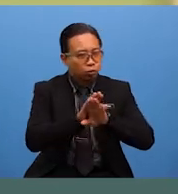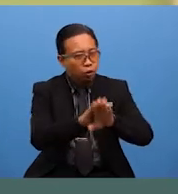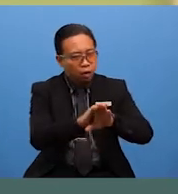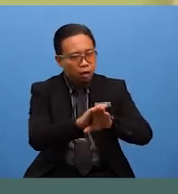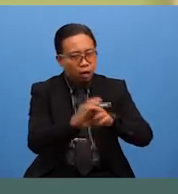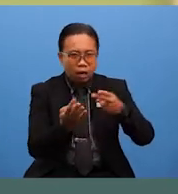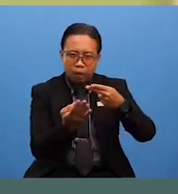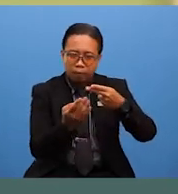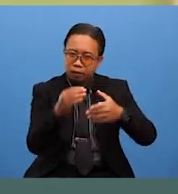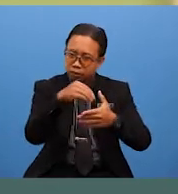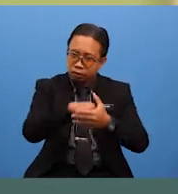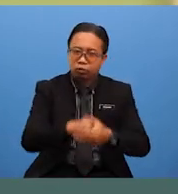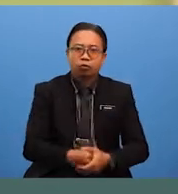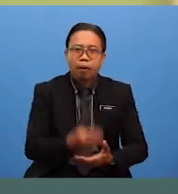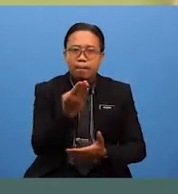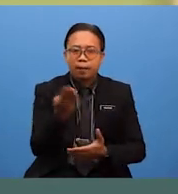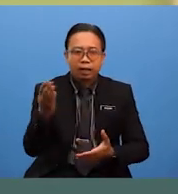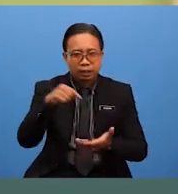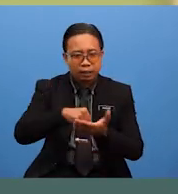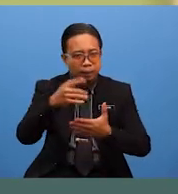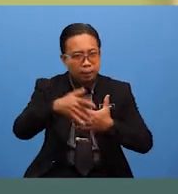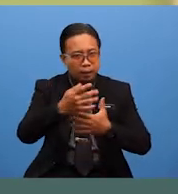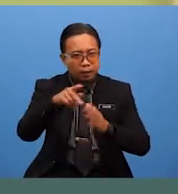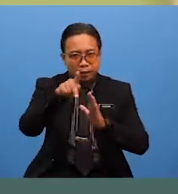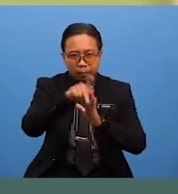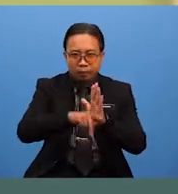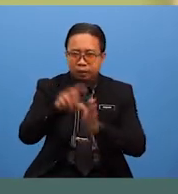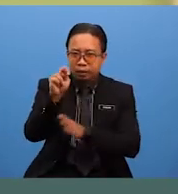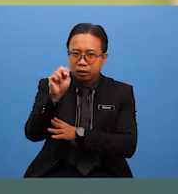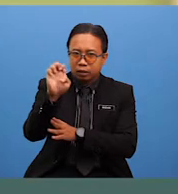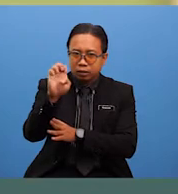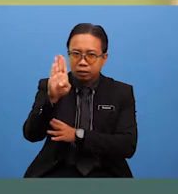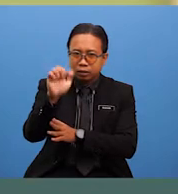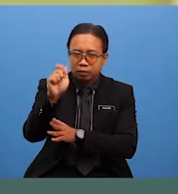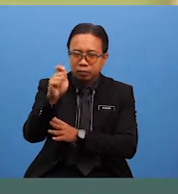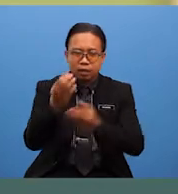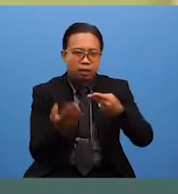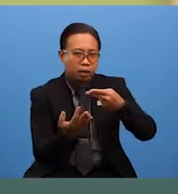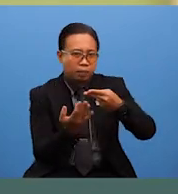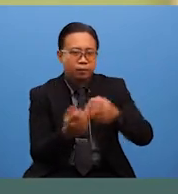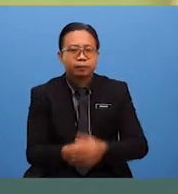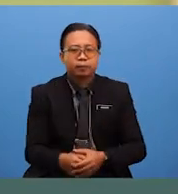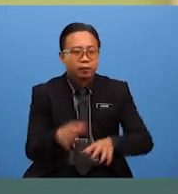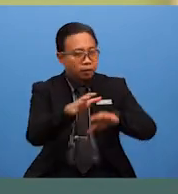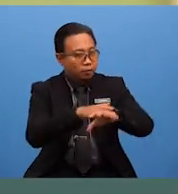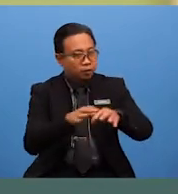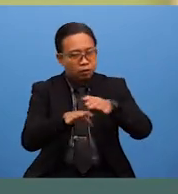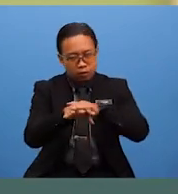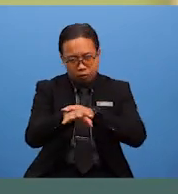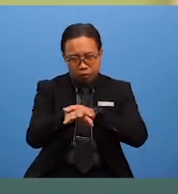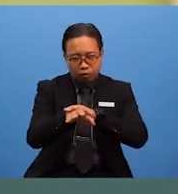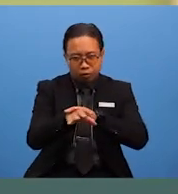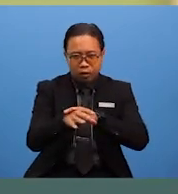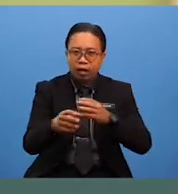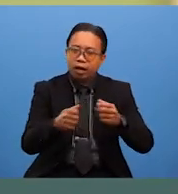bahan ini dikenali sebagai penyebab HB sarung tangan tentu hal ini mengelakkan